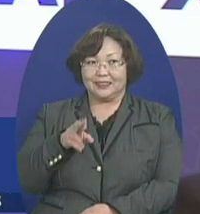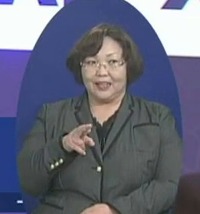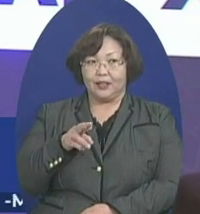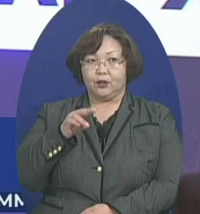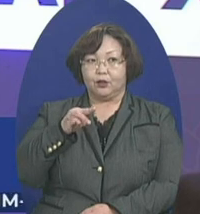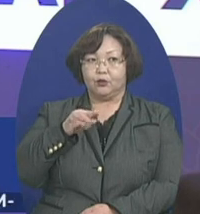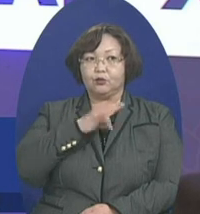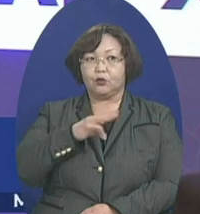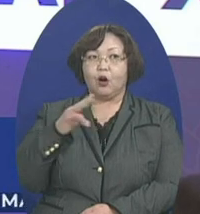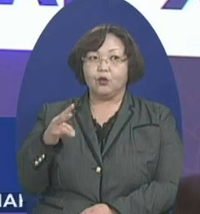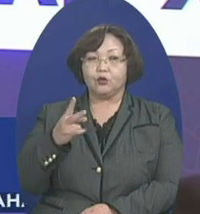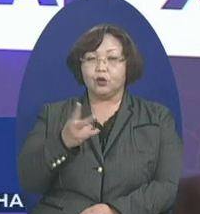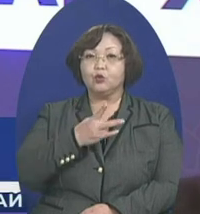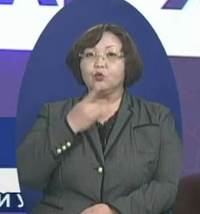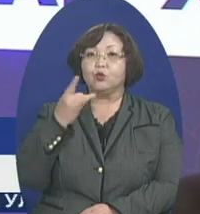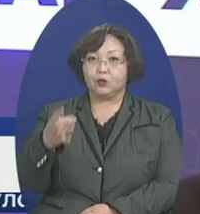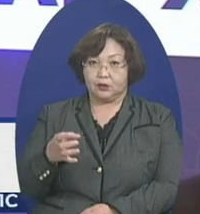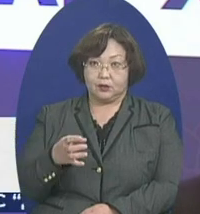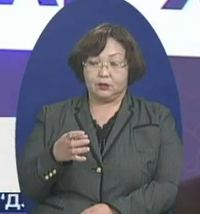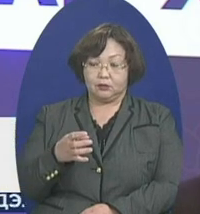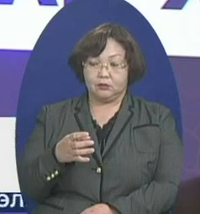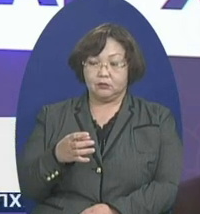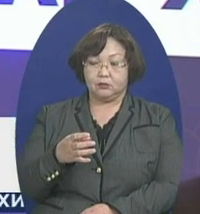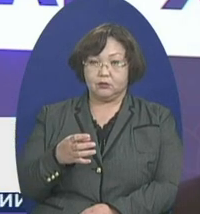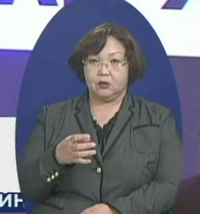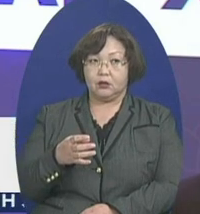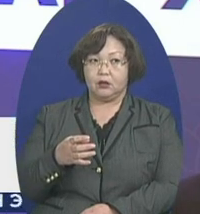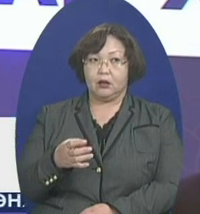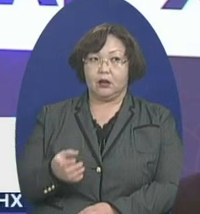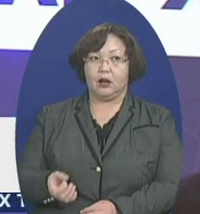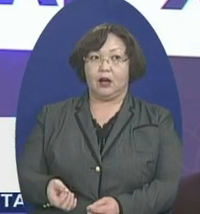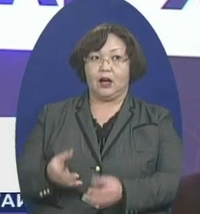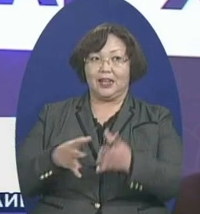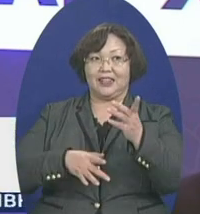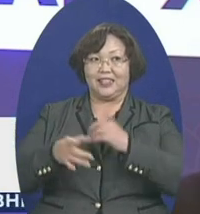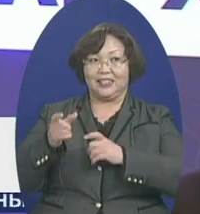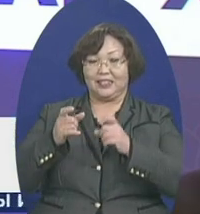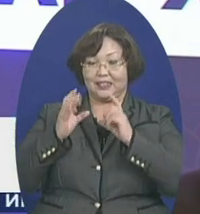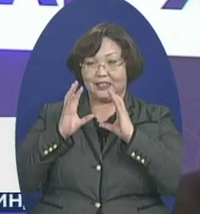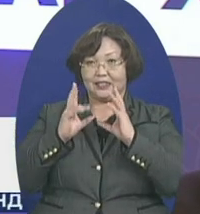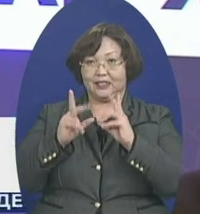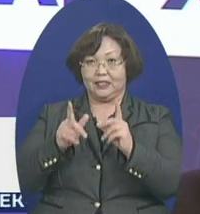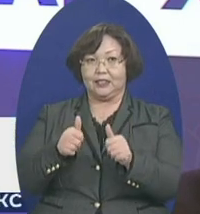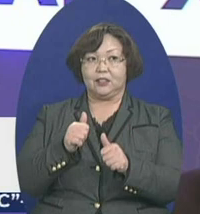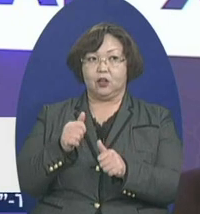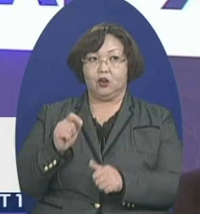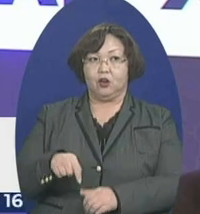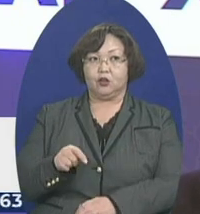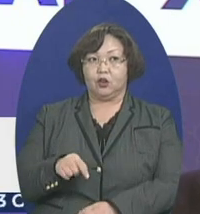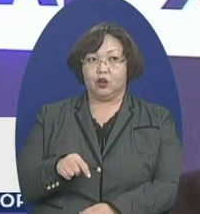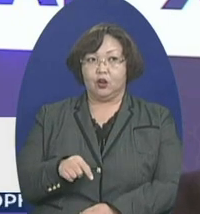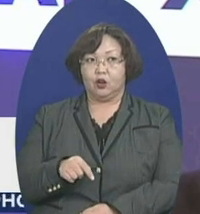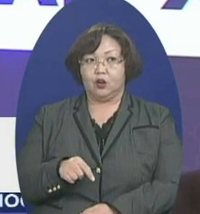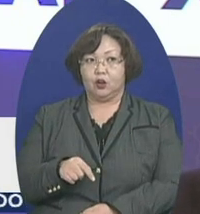тонн нүүрс ингээд гараад ирэхээ үед ер нь эдийн засг бол эсэргээд ирж байна. Одоо ингээд энэ жил бол